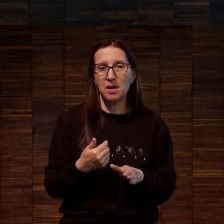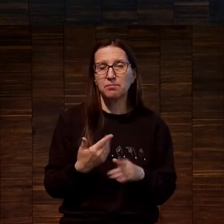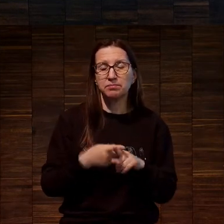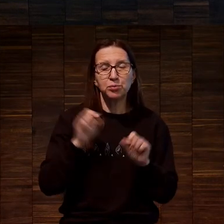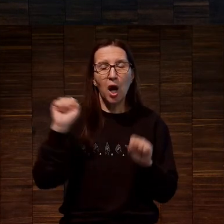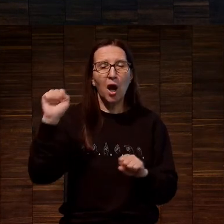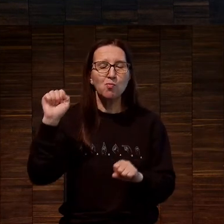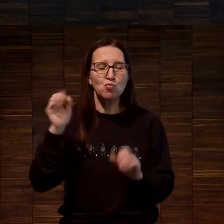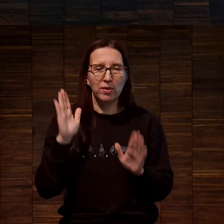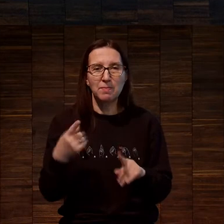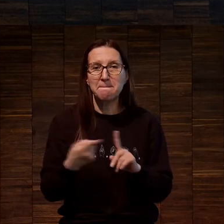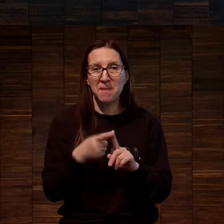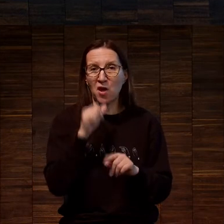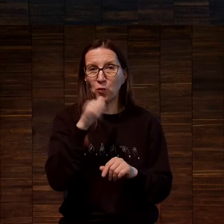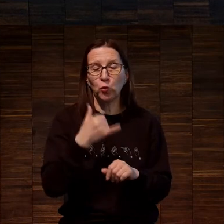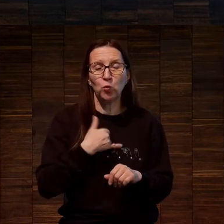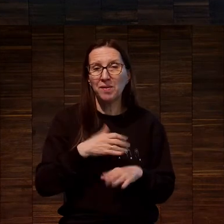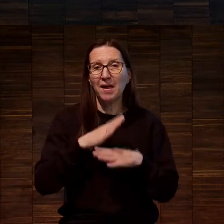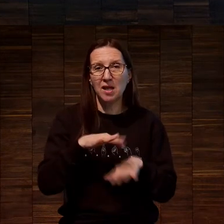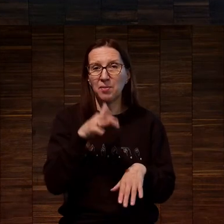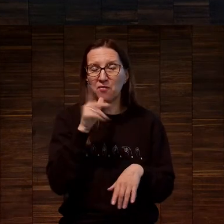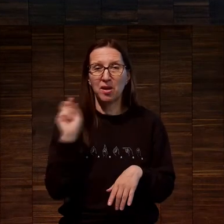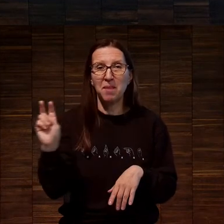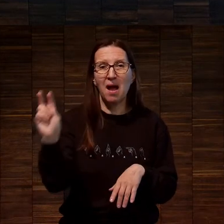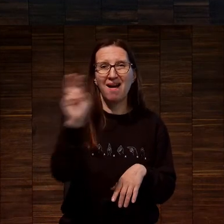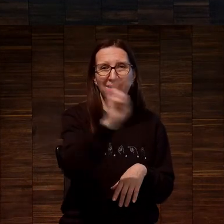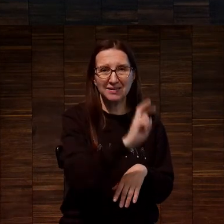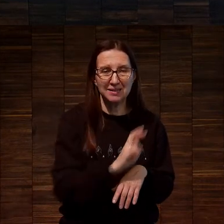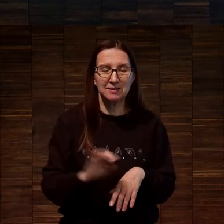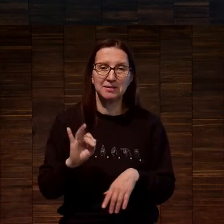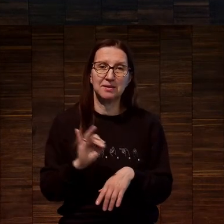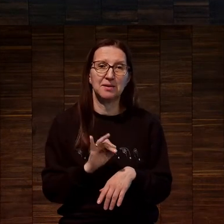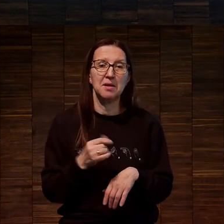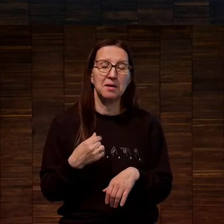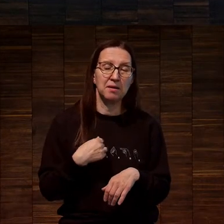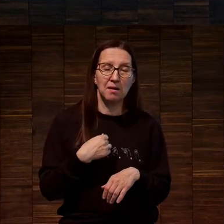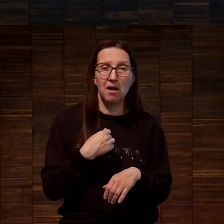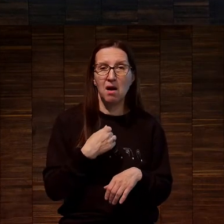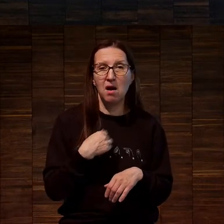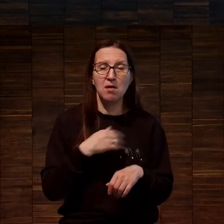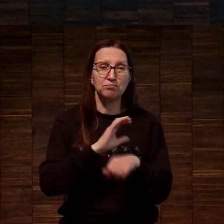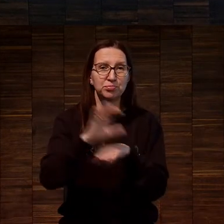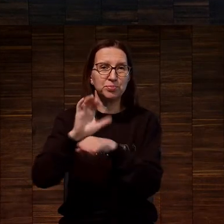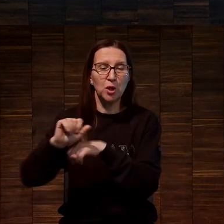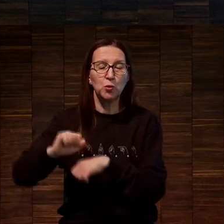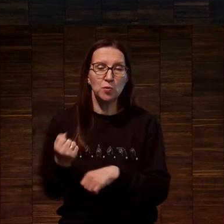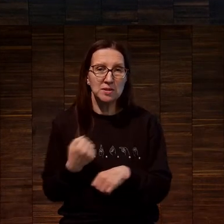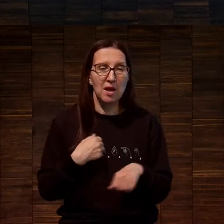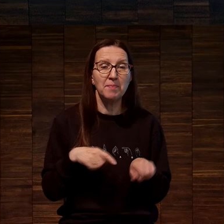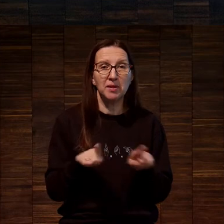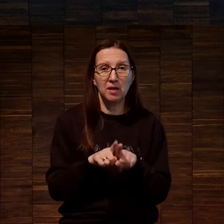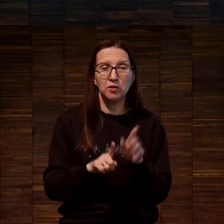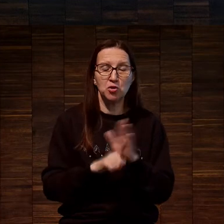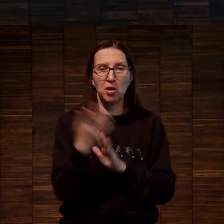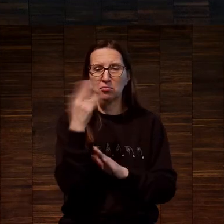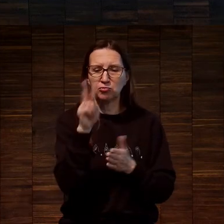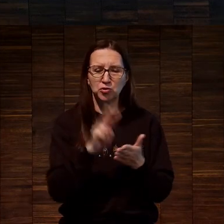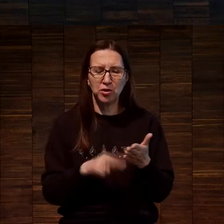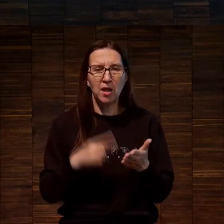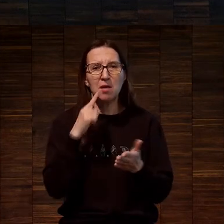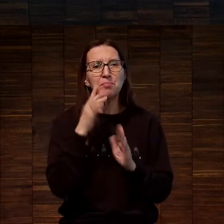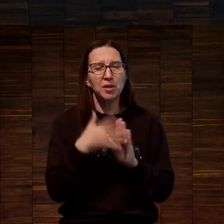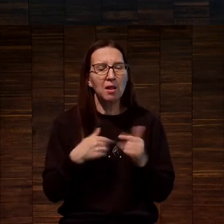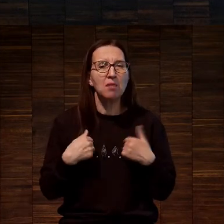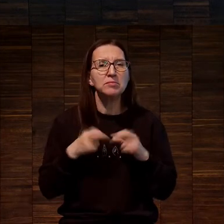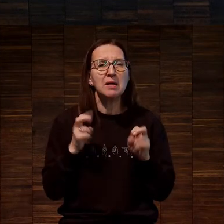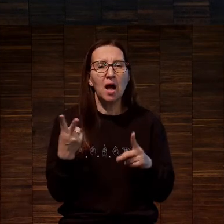Коммунизм. Первый год, у меня просто не было времени ходить, все, да, и я посмотрела, послала друзьям. Но я так сначала, когда быстро читала, я поняла, что надо